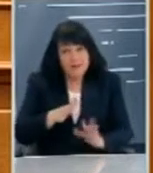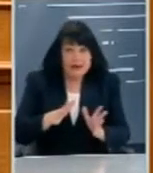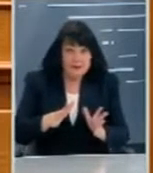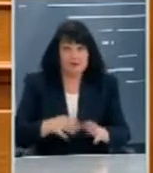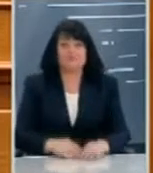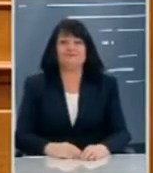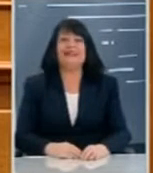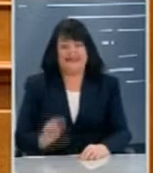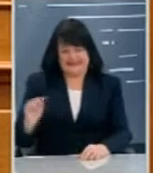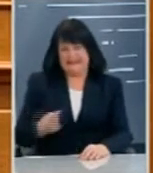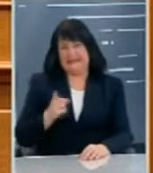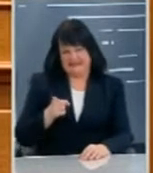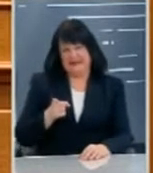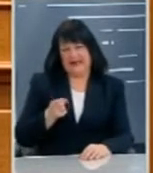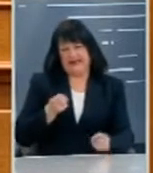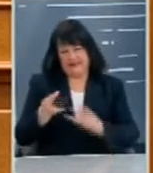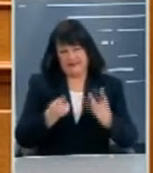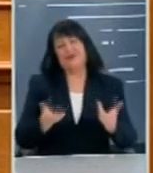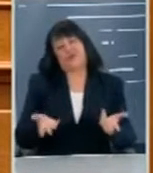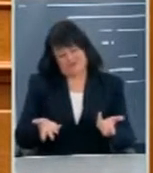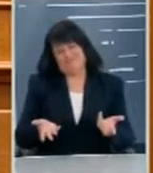Σας ενοχλεί, σας ενοχλούν αυτοί οι αριθμοί, λέμε.